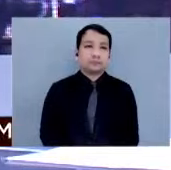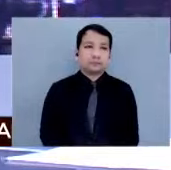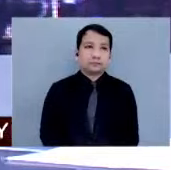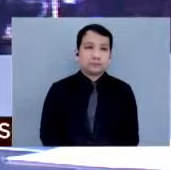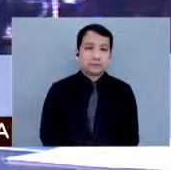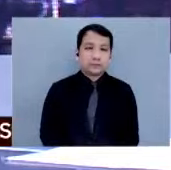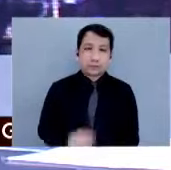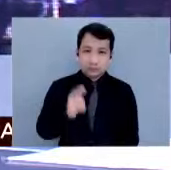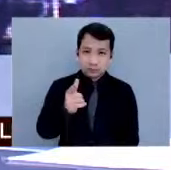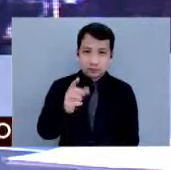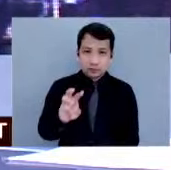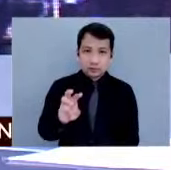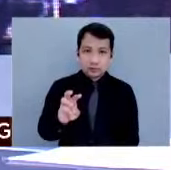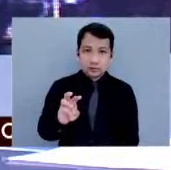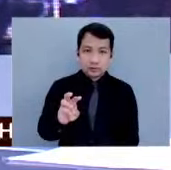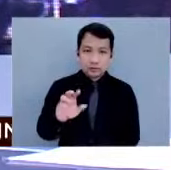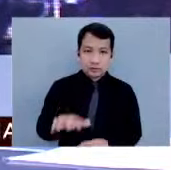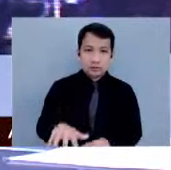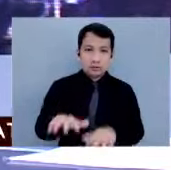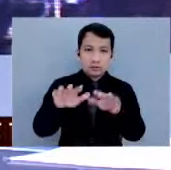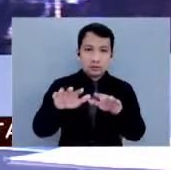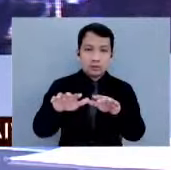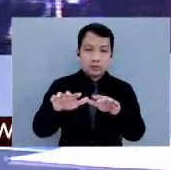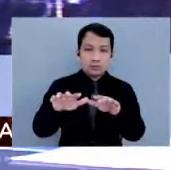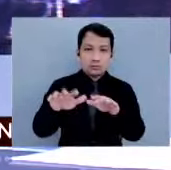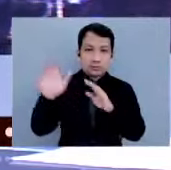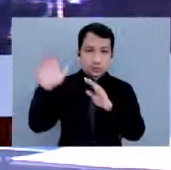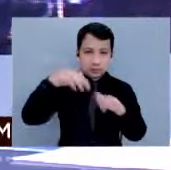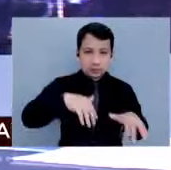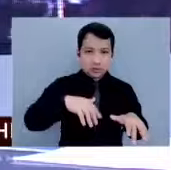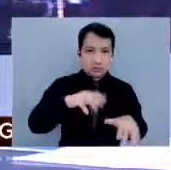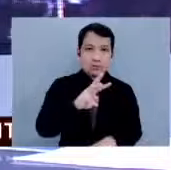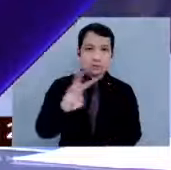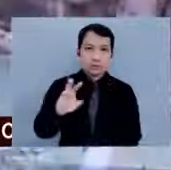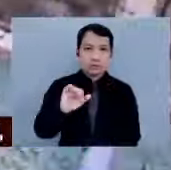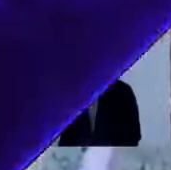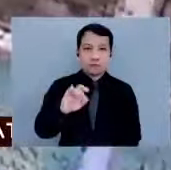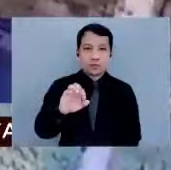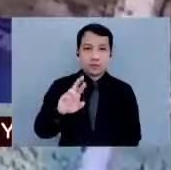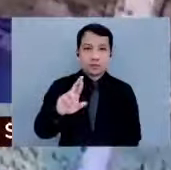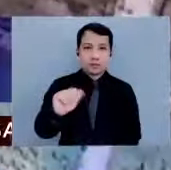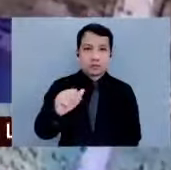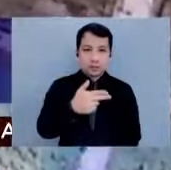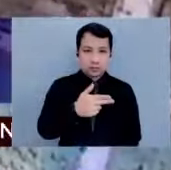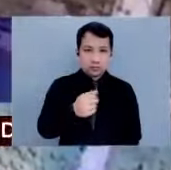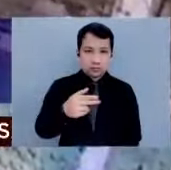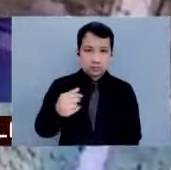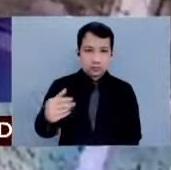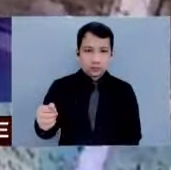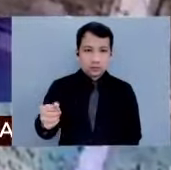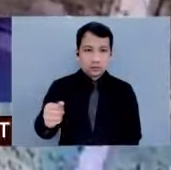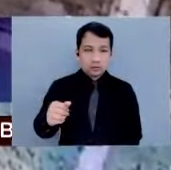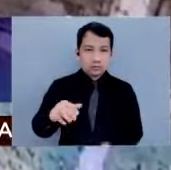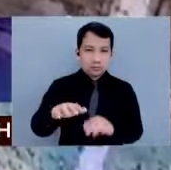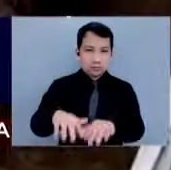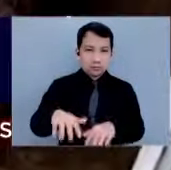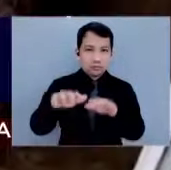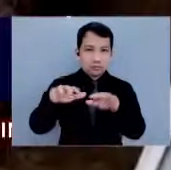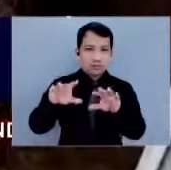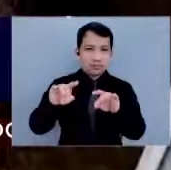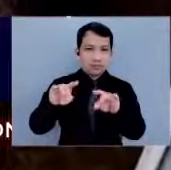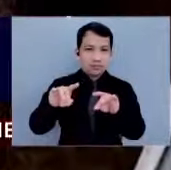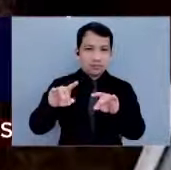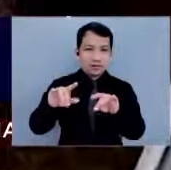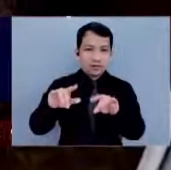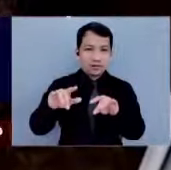26 ang patay sa baha at landslide sa probinsya ng West Sumatra sa Indonesia. Malalaking putik ang bumalot sa ilang lugar doon.